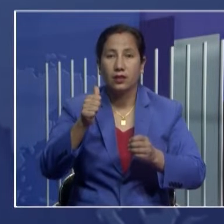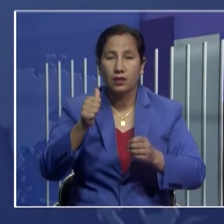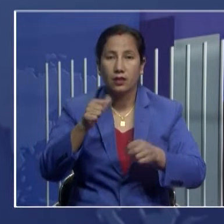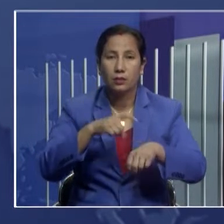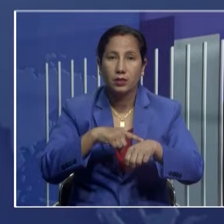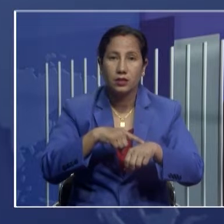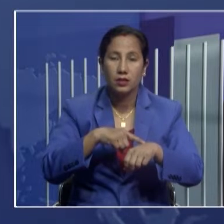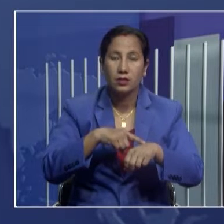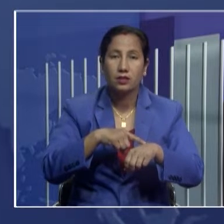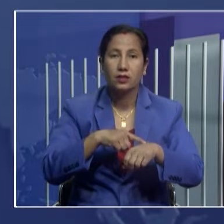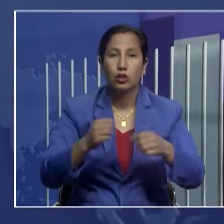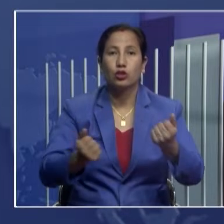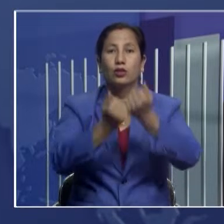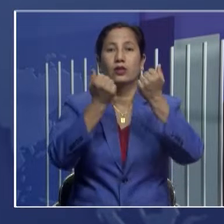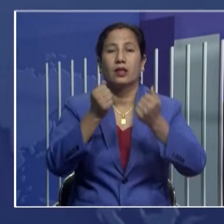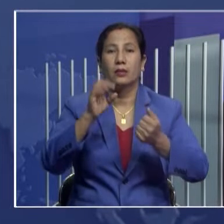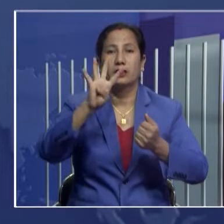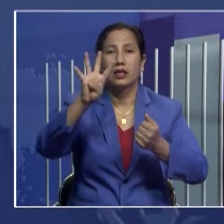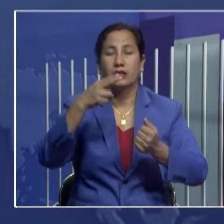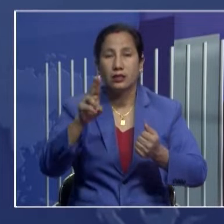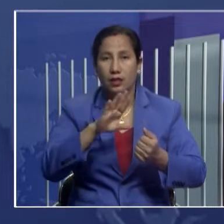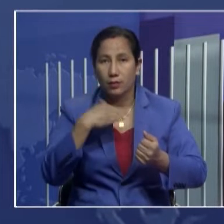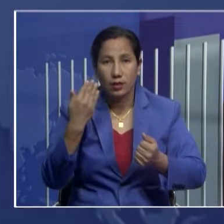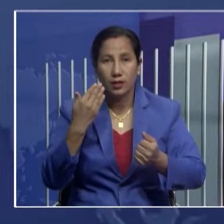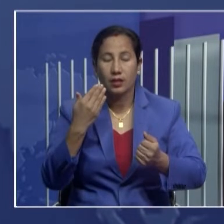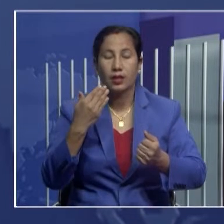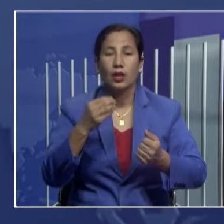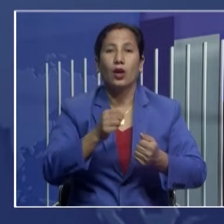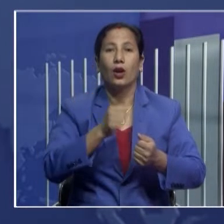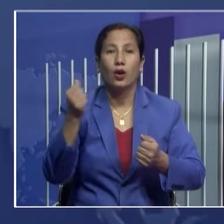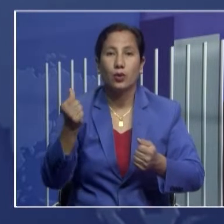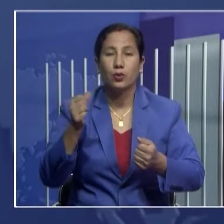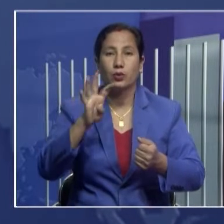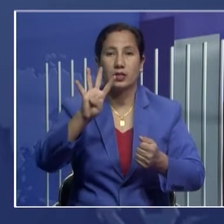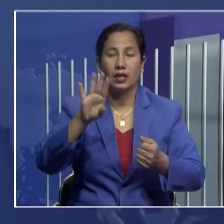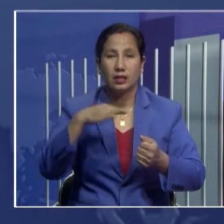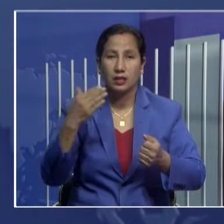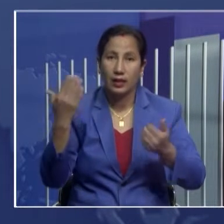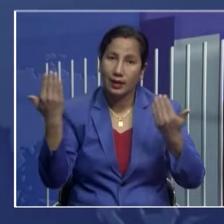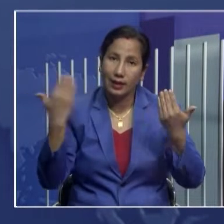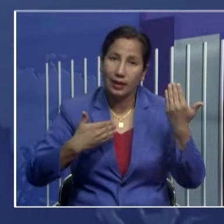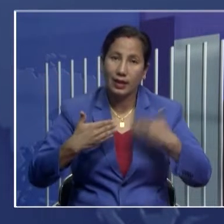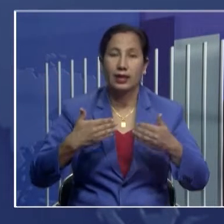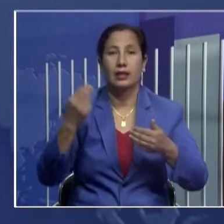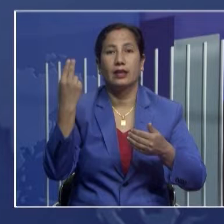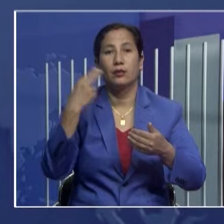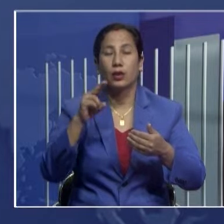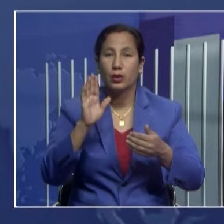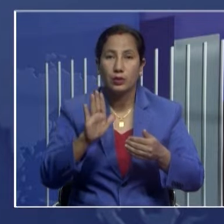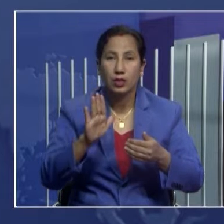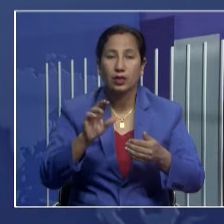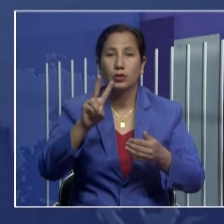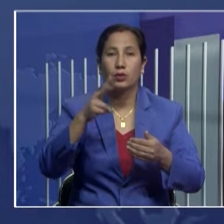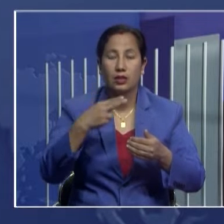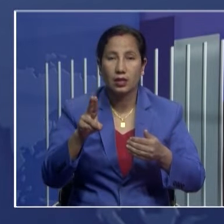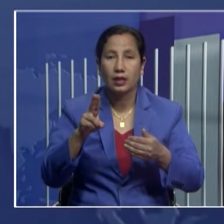दुर्घटनामा 4 मरेको, अरू 4 चाहिँ घाइते भएको उद्धार गरिएको भन्ने छ र 2